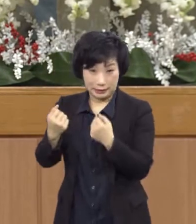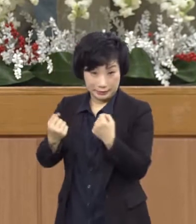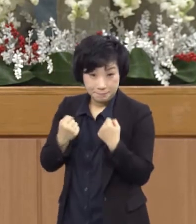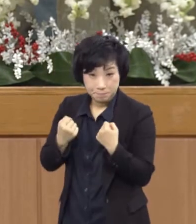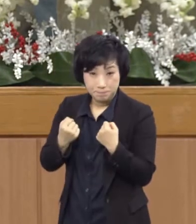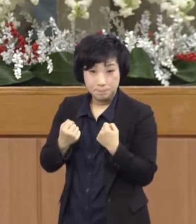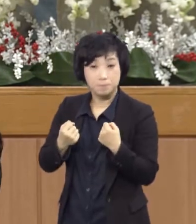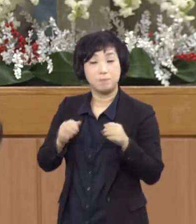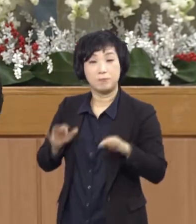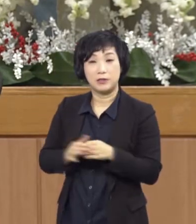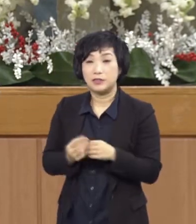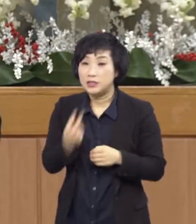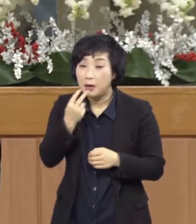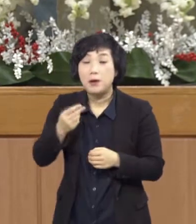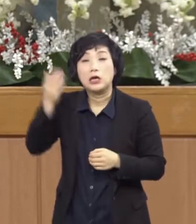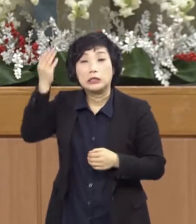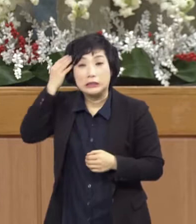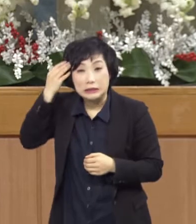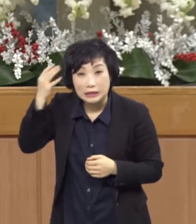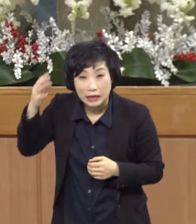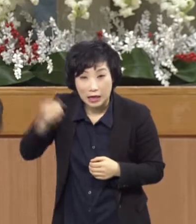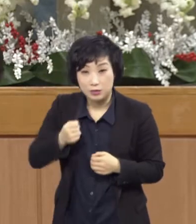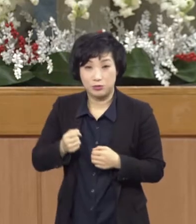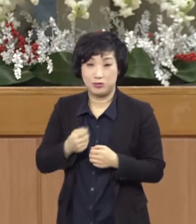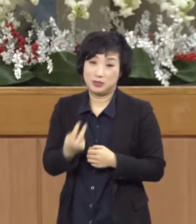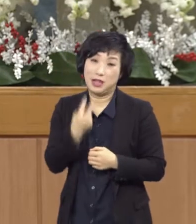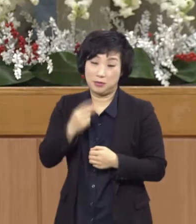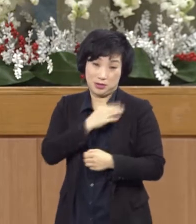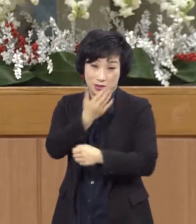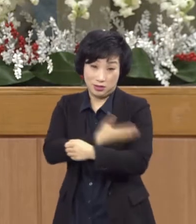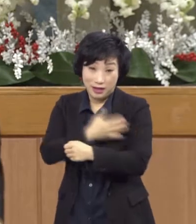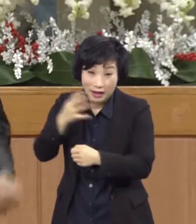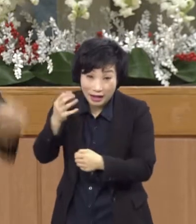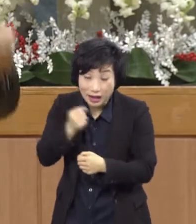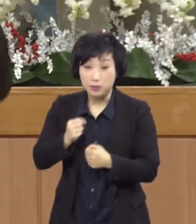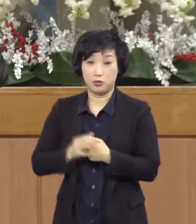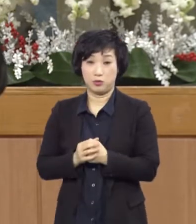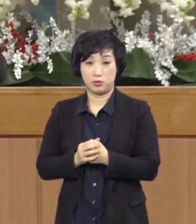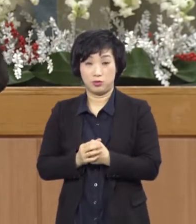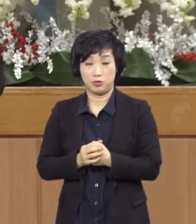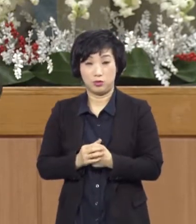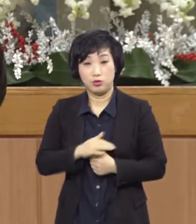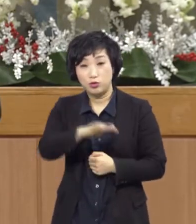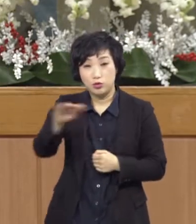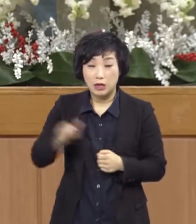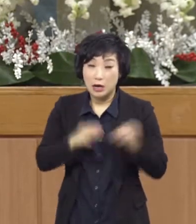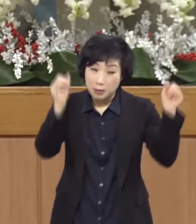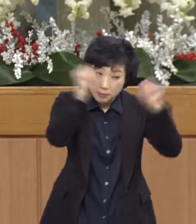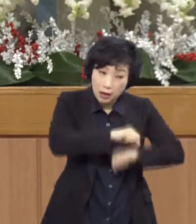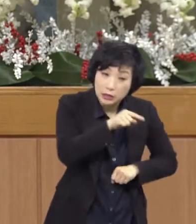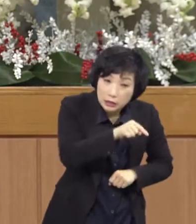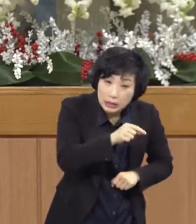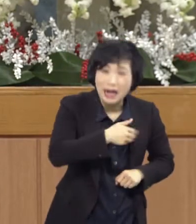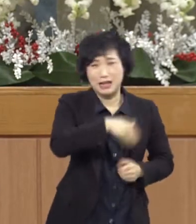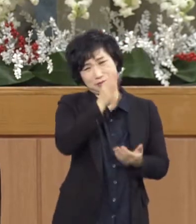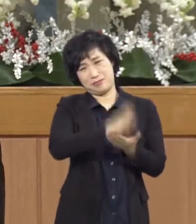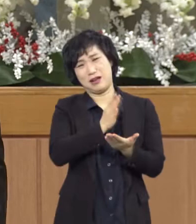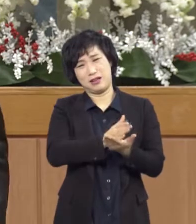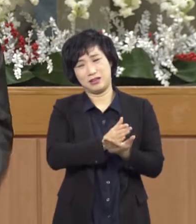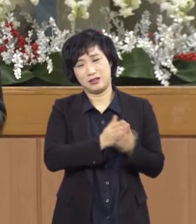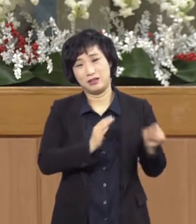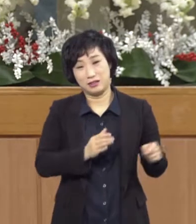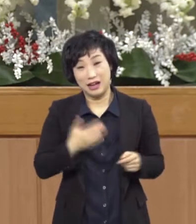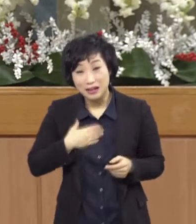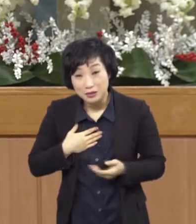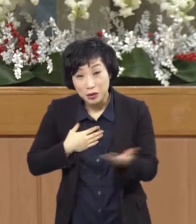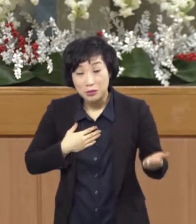힘으로, 생명의 지식으로, 생명의 능력으로 절대 멸망으로 가지 마라.